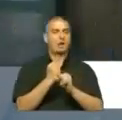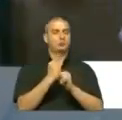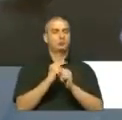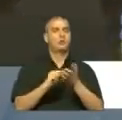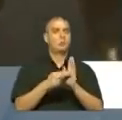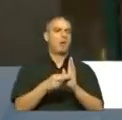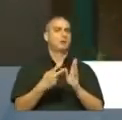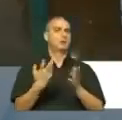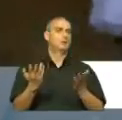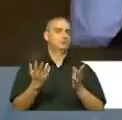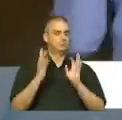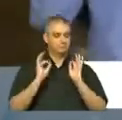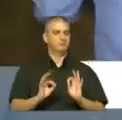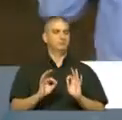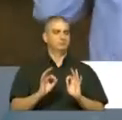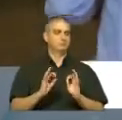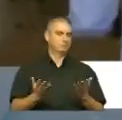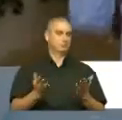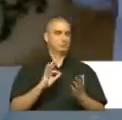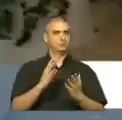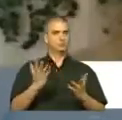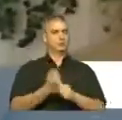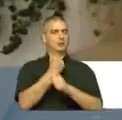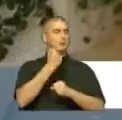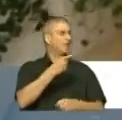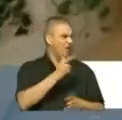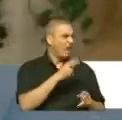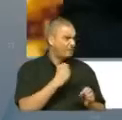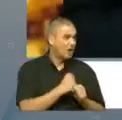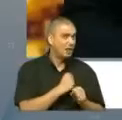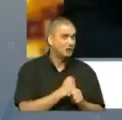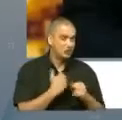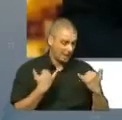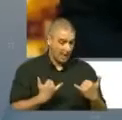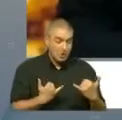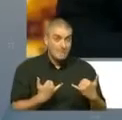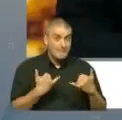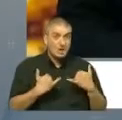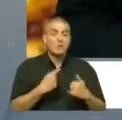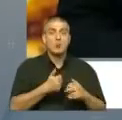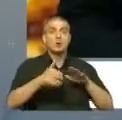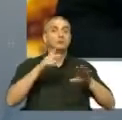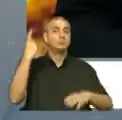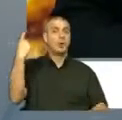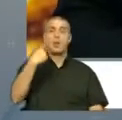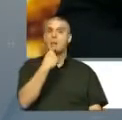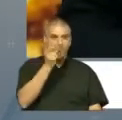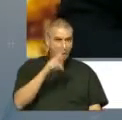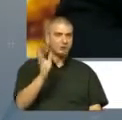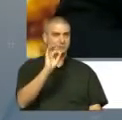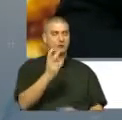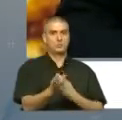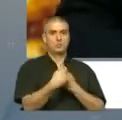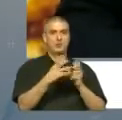פוליטיקה אמיתית לצורך מימוש השקפת עולם. ואפשר לעשות את זה כשהיום, היום, אומר ראש הממשלה שיש עדיין סיכוי